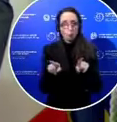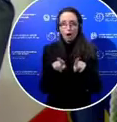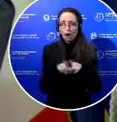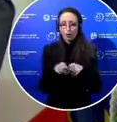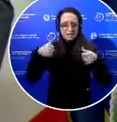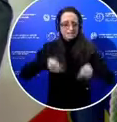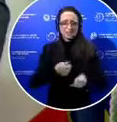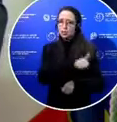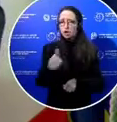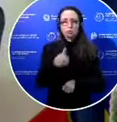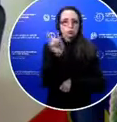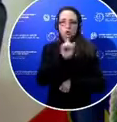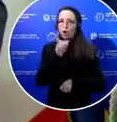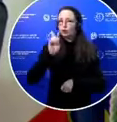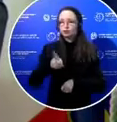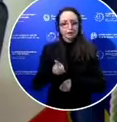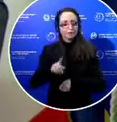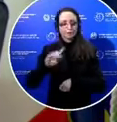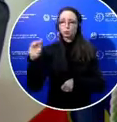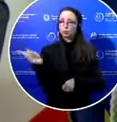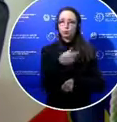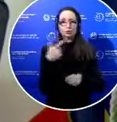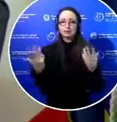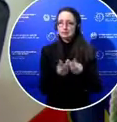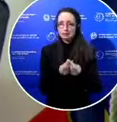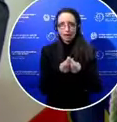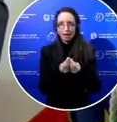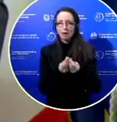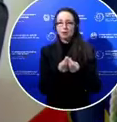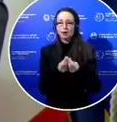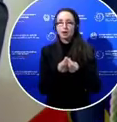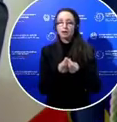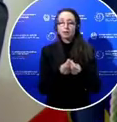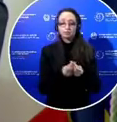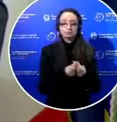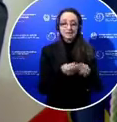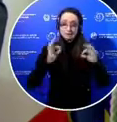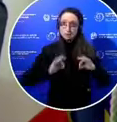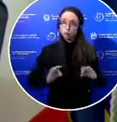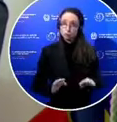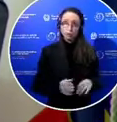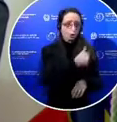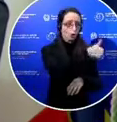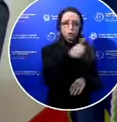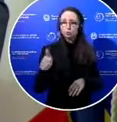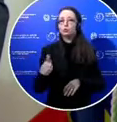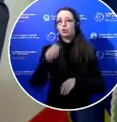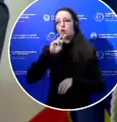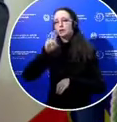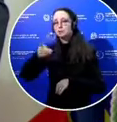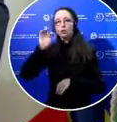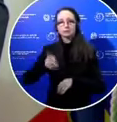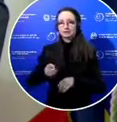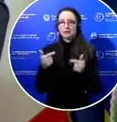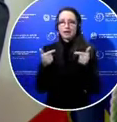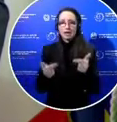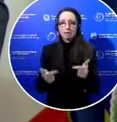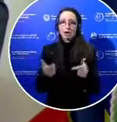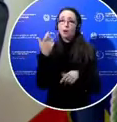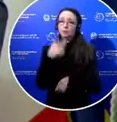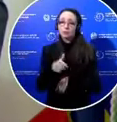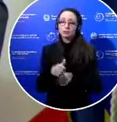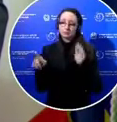del singolo individuo, ma deve essere una sfida collettiva a cui le istituzioni sanno dare delle risposte, perché il diritto